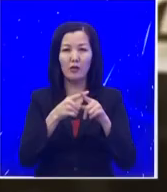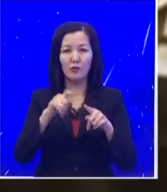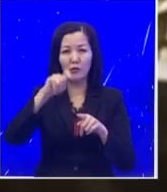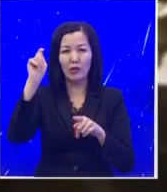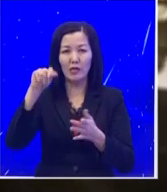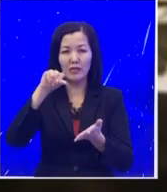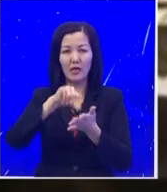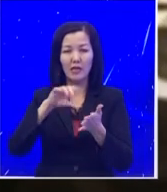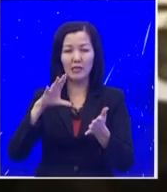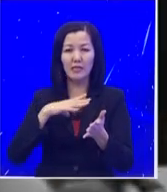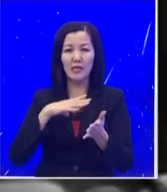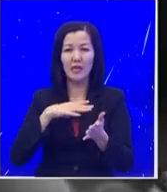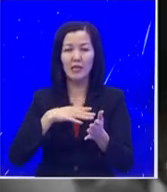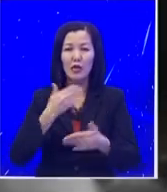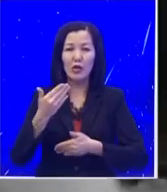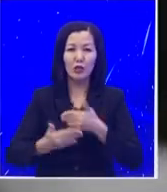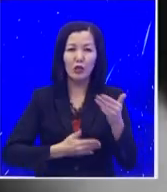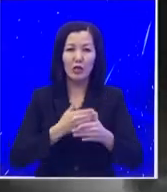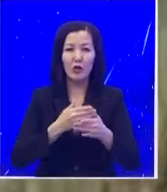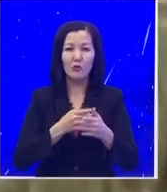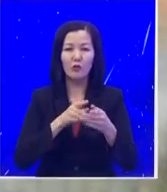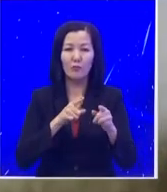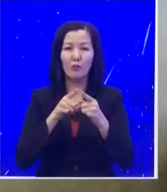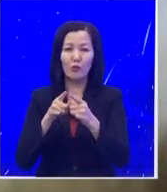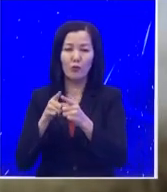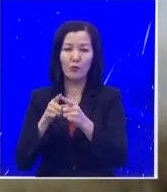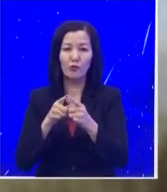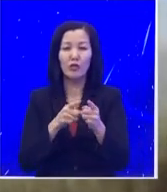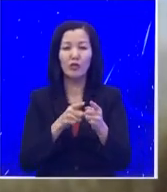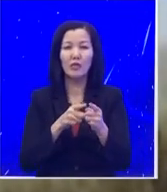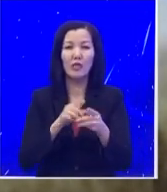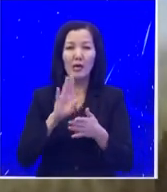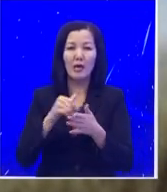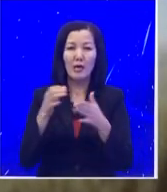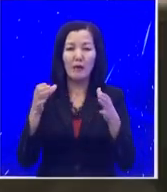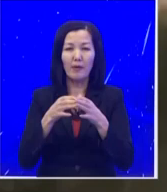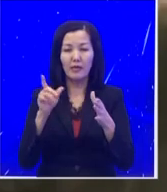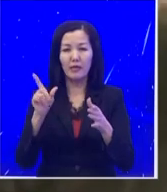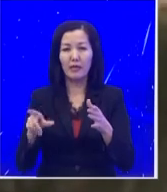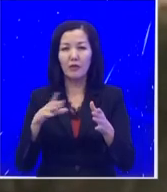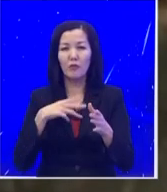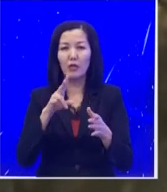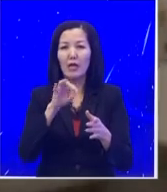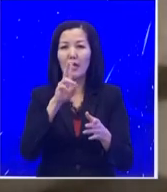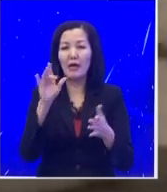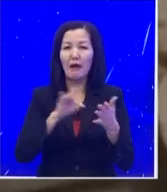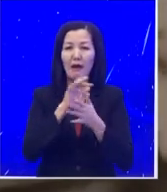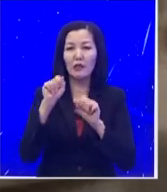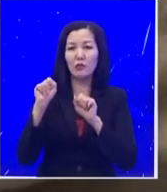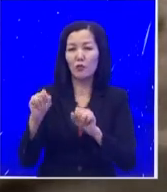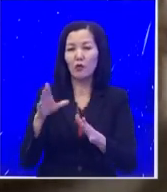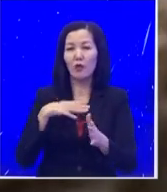аянбай айқасты. Әуелі жаяу әскерде пулеметші, кейін зеңбірек артиллериясында командир болды. Рига қаласын азат етуге қатысты.